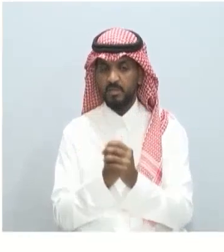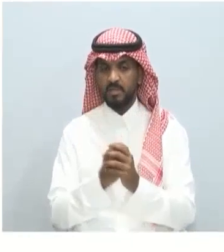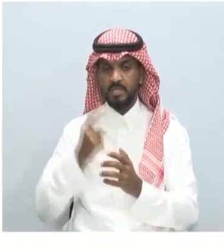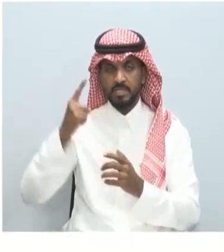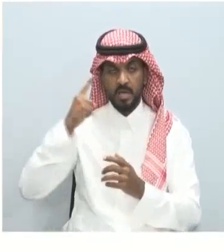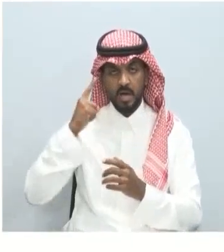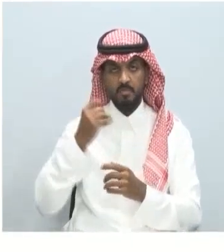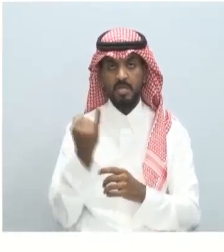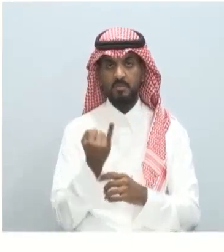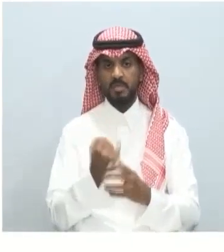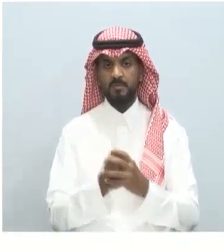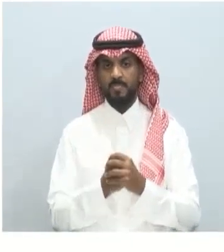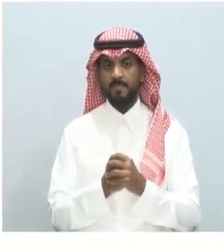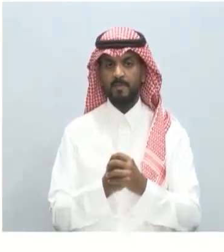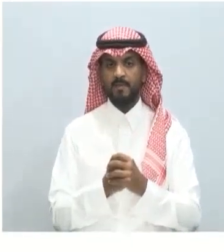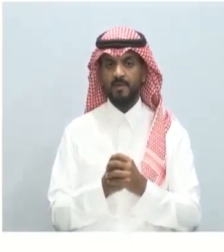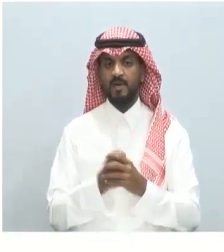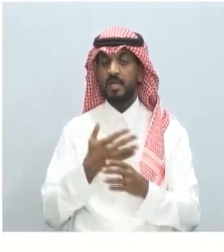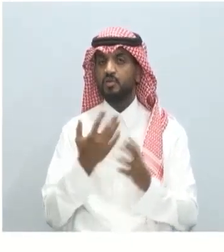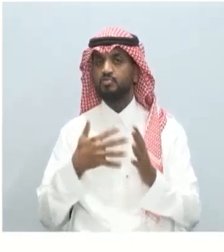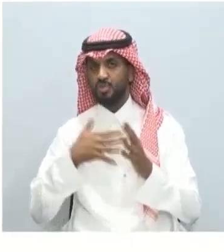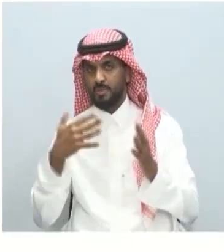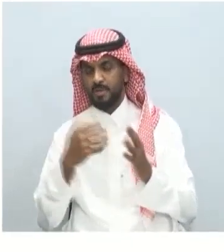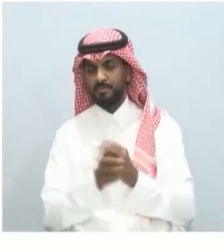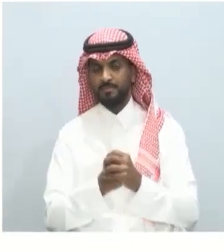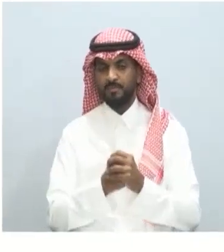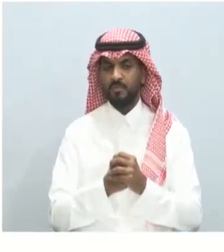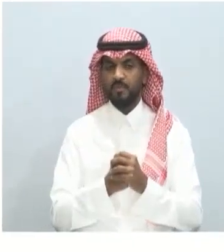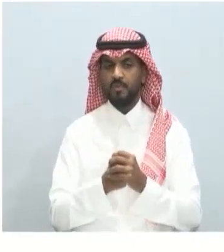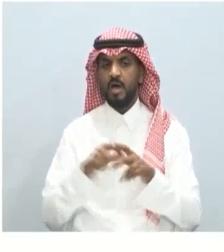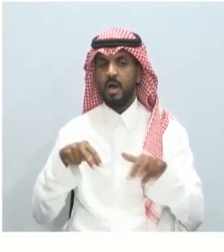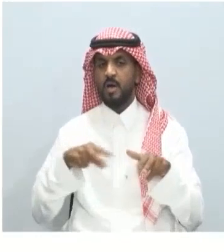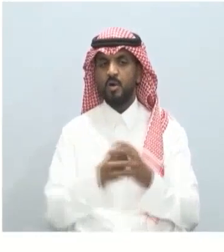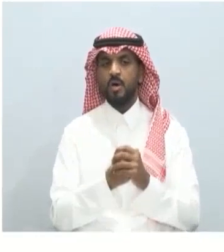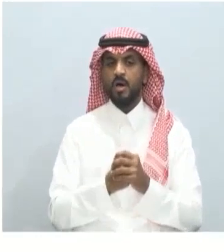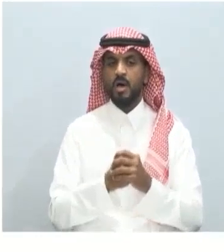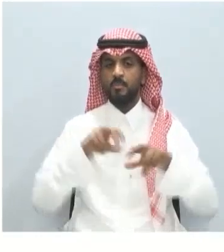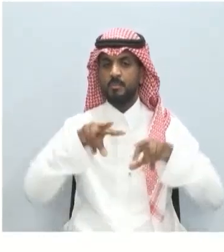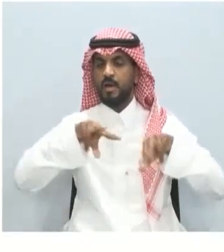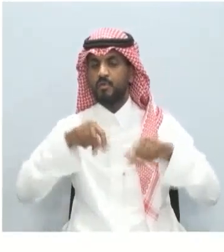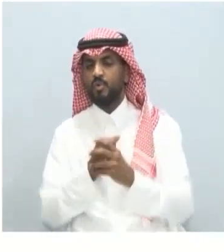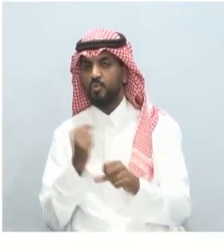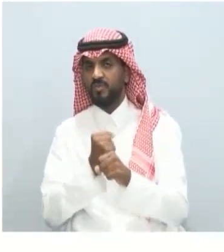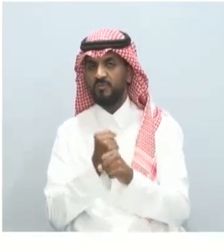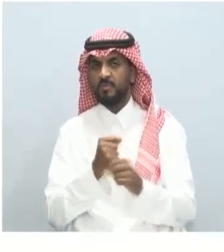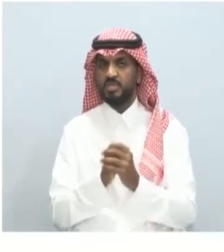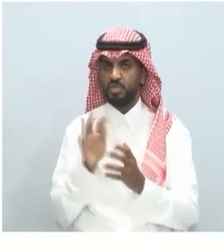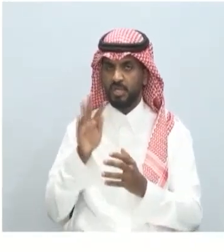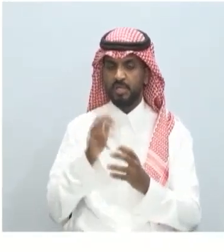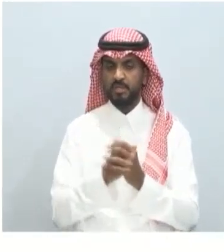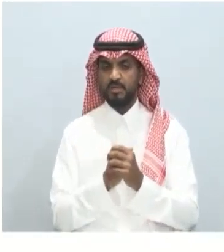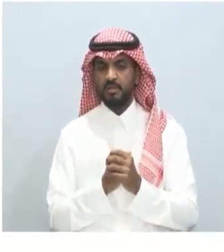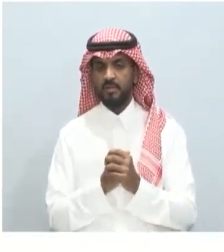مال الاصغاء من اهميه فقد تخرجت في الجامعه ثم رحت رحت ابحث عن وظيفه باحدى